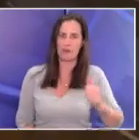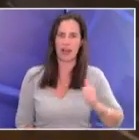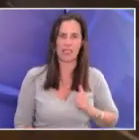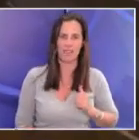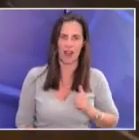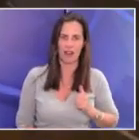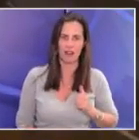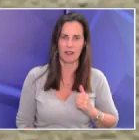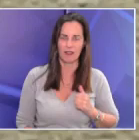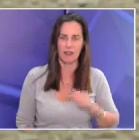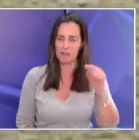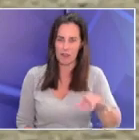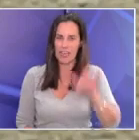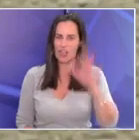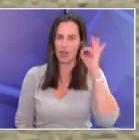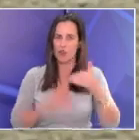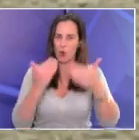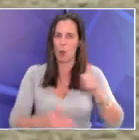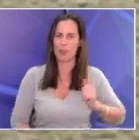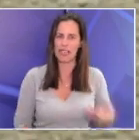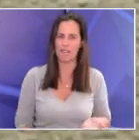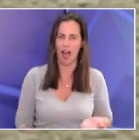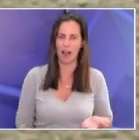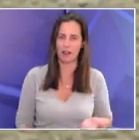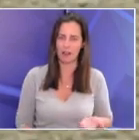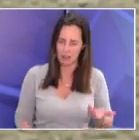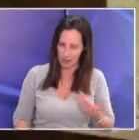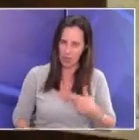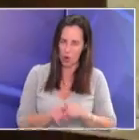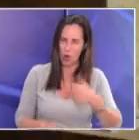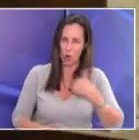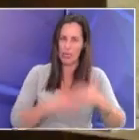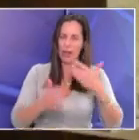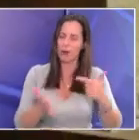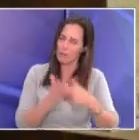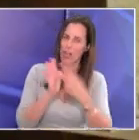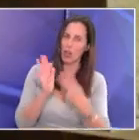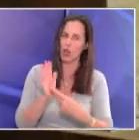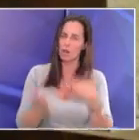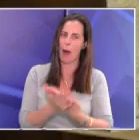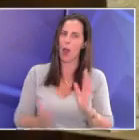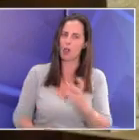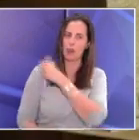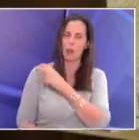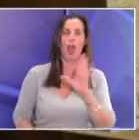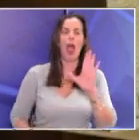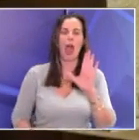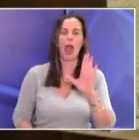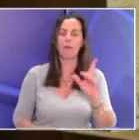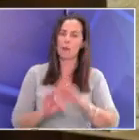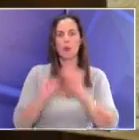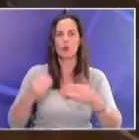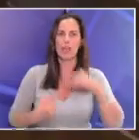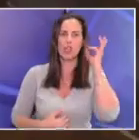הצבא וכלפי נשים שקודמו בצבא, שכאילו אנחנו לא התקדמנו על פי קריטריונים והמלצות המפקדים, אלא בהחפצה